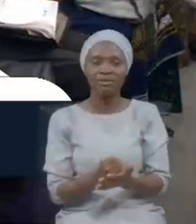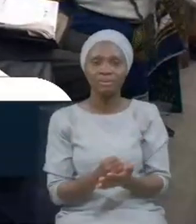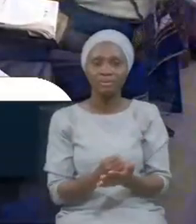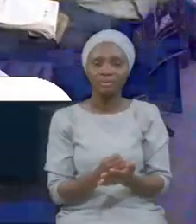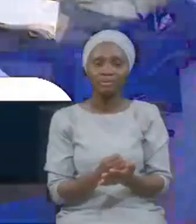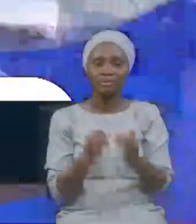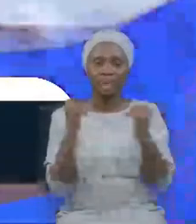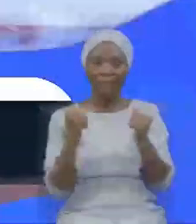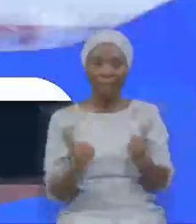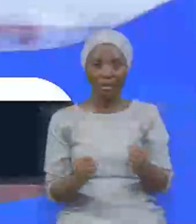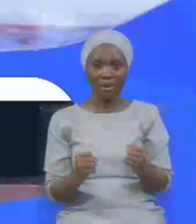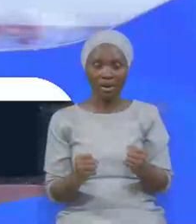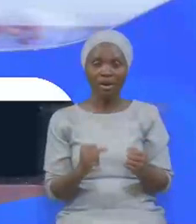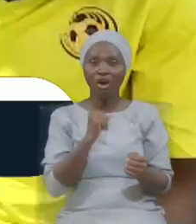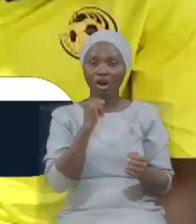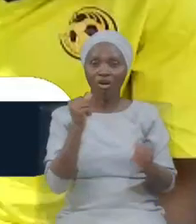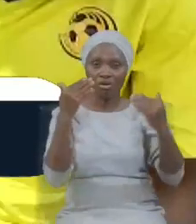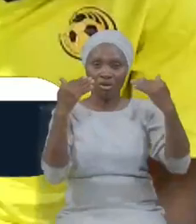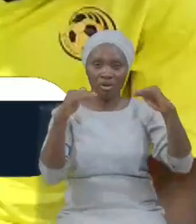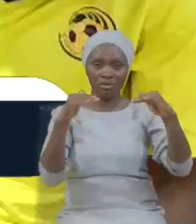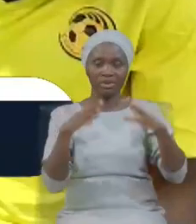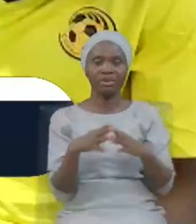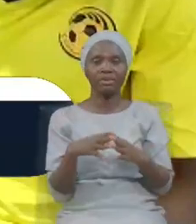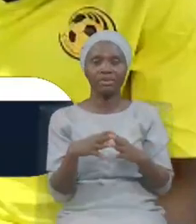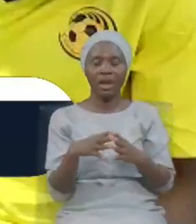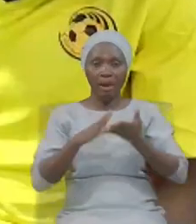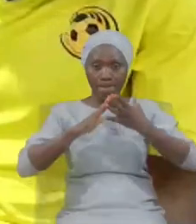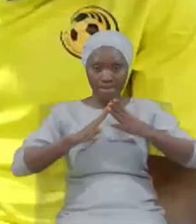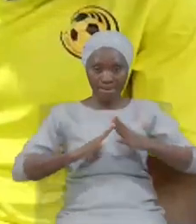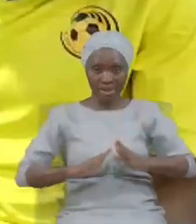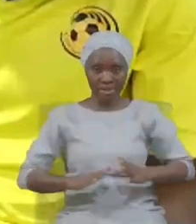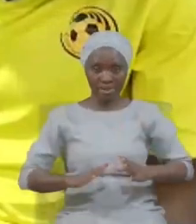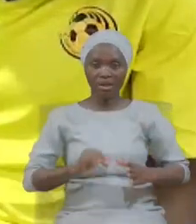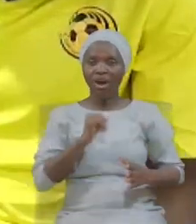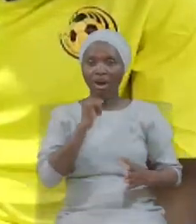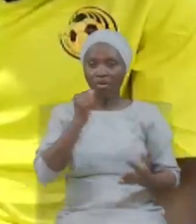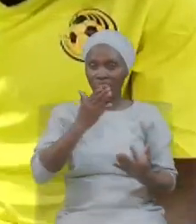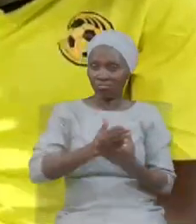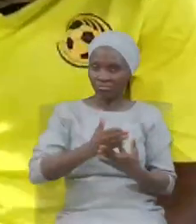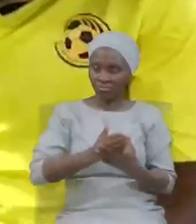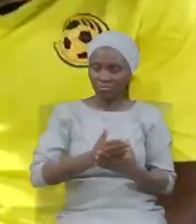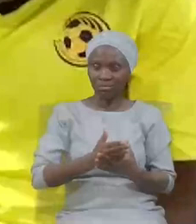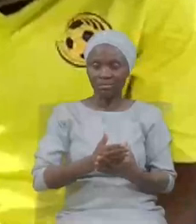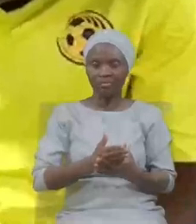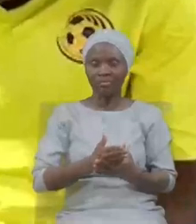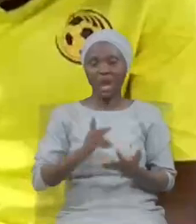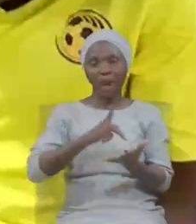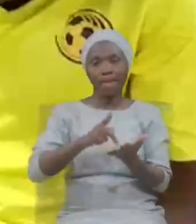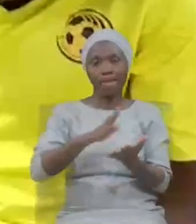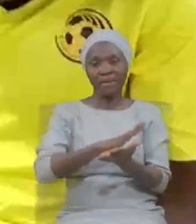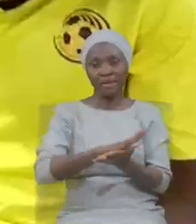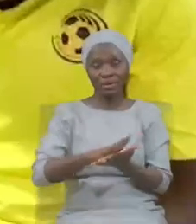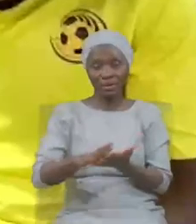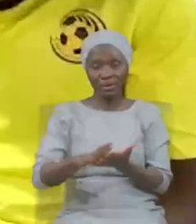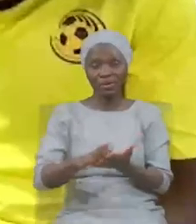La puissance illimitée, la paix non dérangée, la pureté